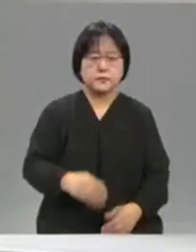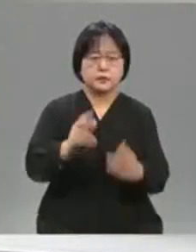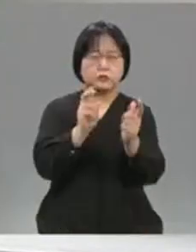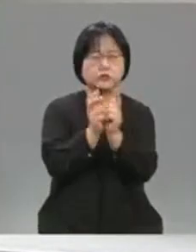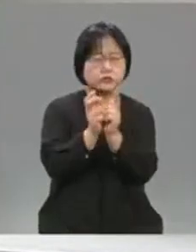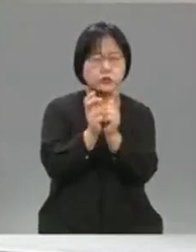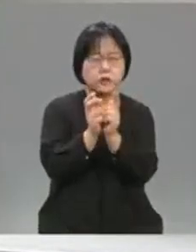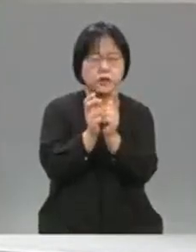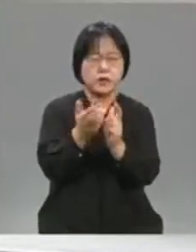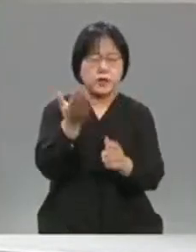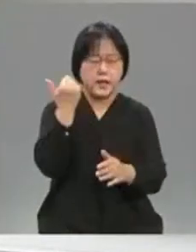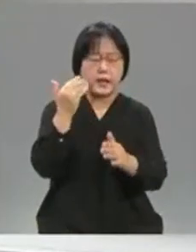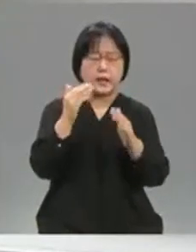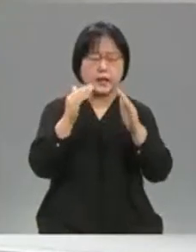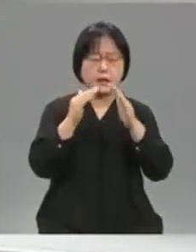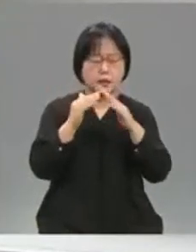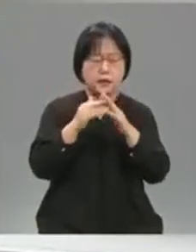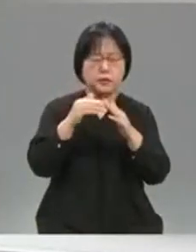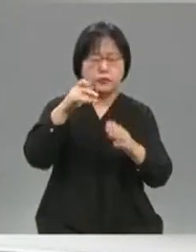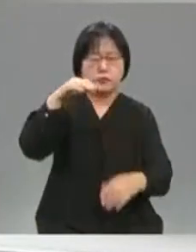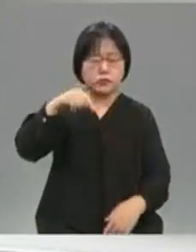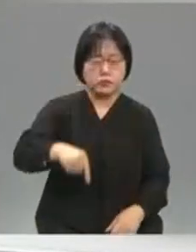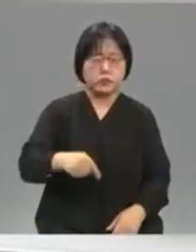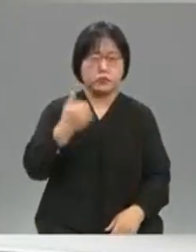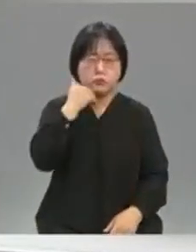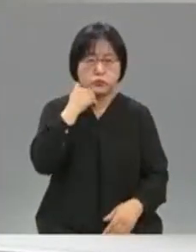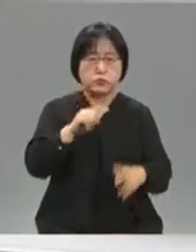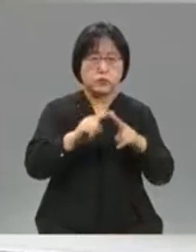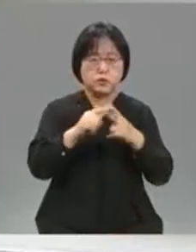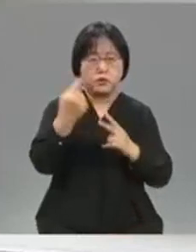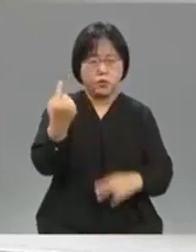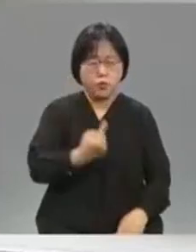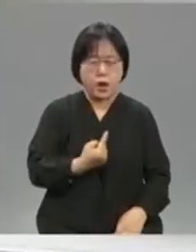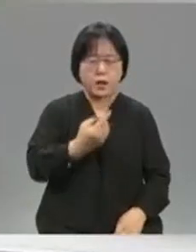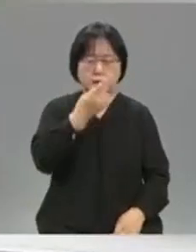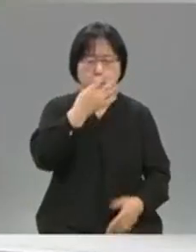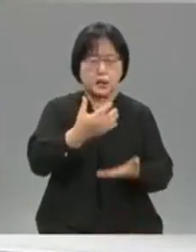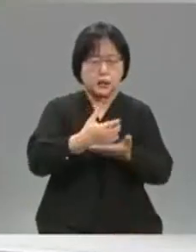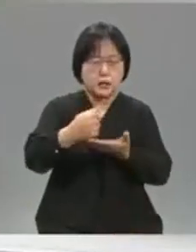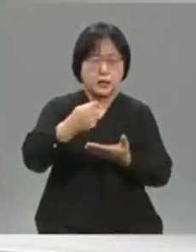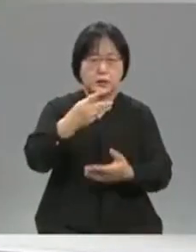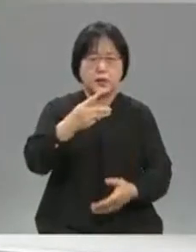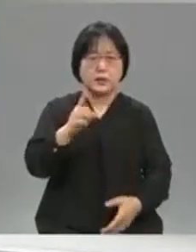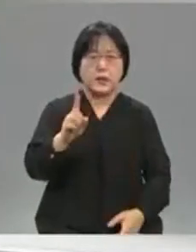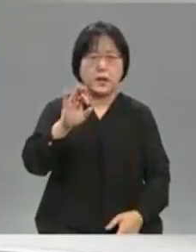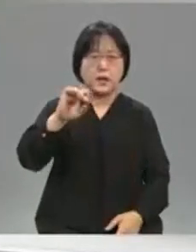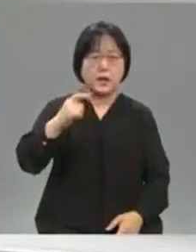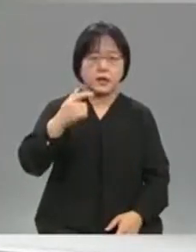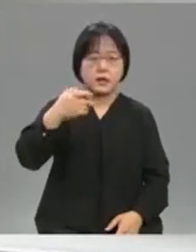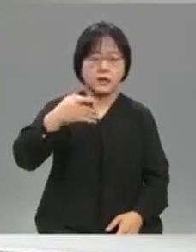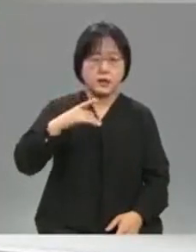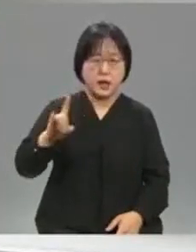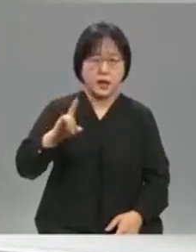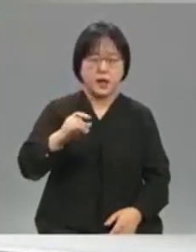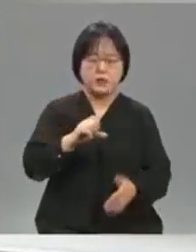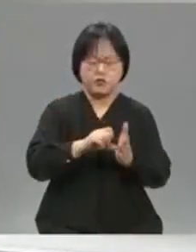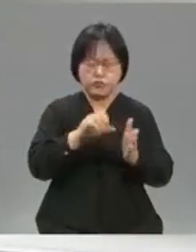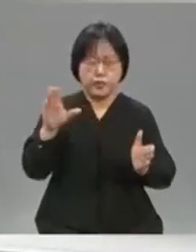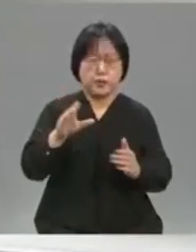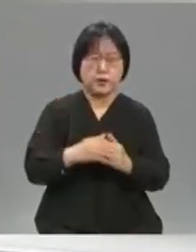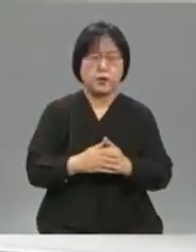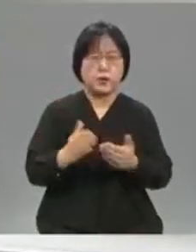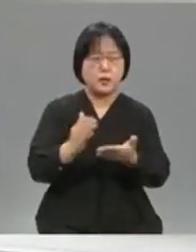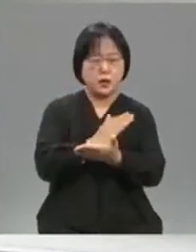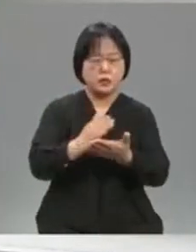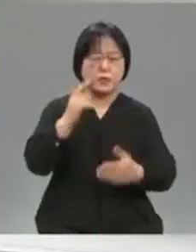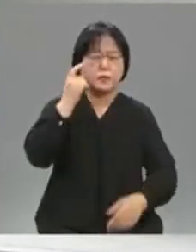구례에 위치한 고택 운조루는 누구나 문을 열고 곡식을 가져가라는 의미의 타인 능해로 유명한 곳인데요.